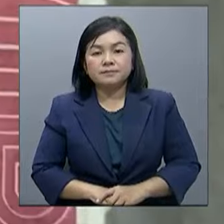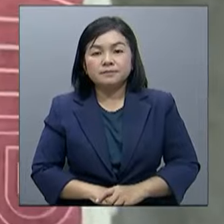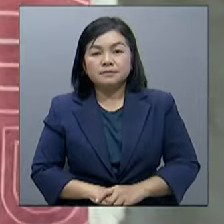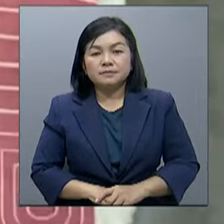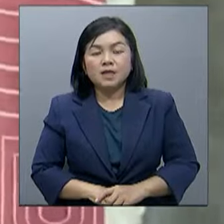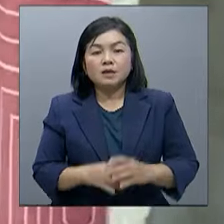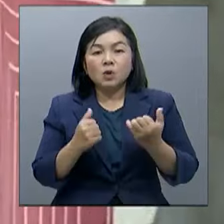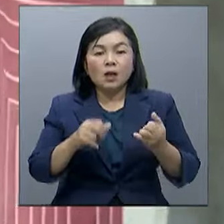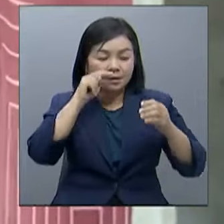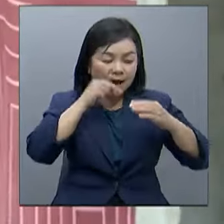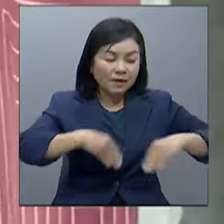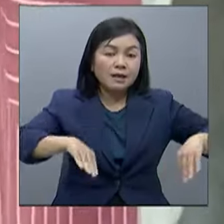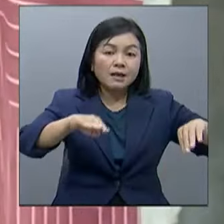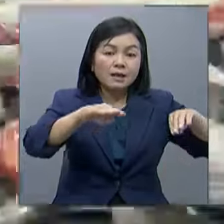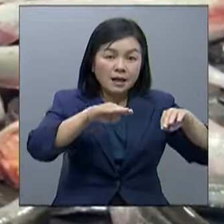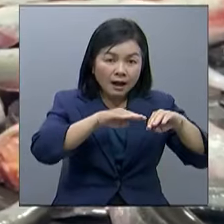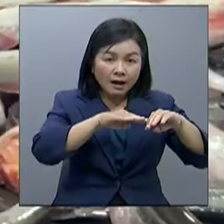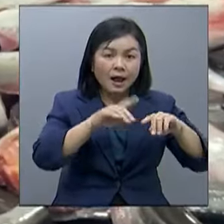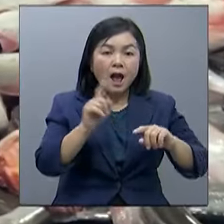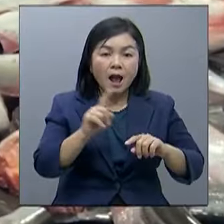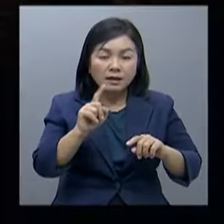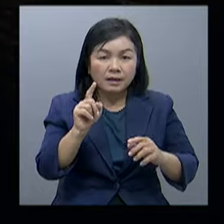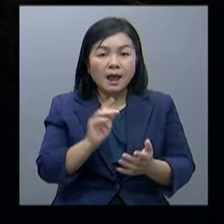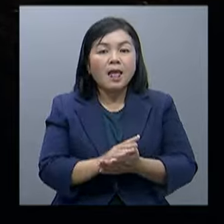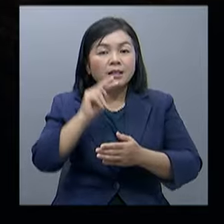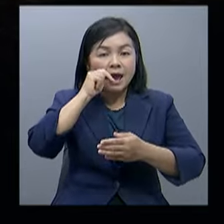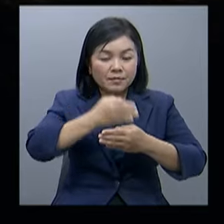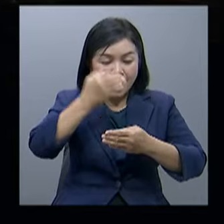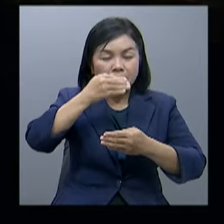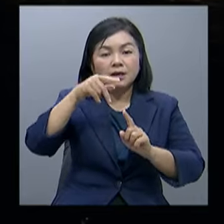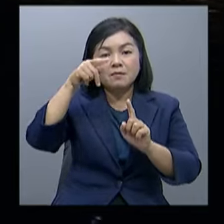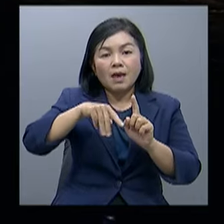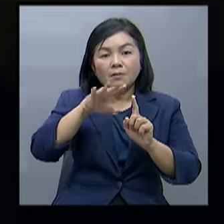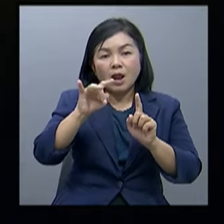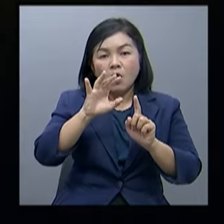ที่เขื่อนเจ้าพระยาตอนนี้นะคะยังคงอัตราการระบายน้ำอยู่ที่